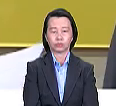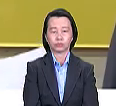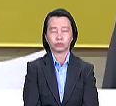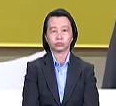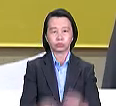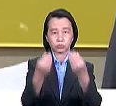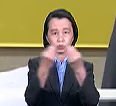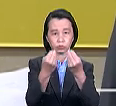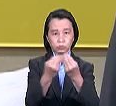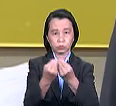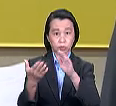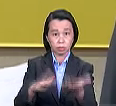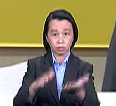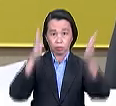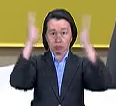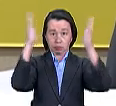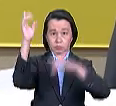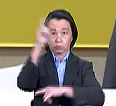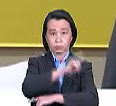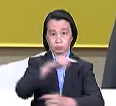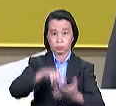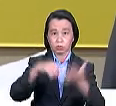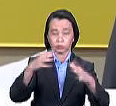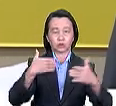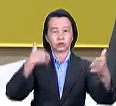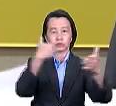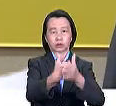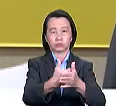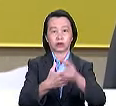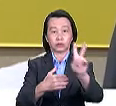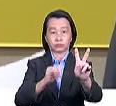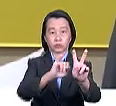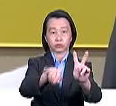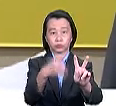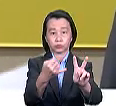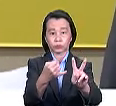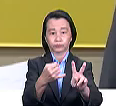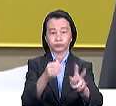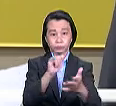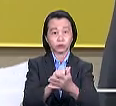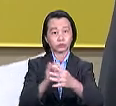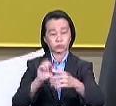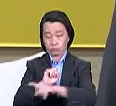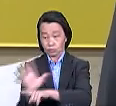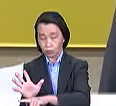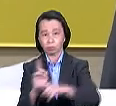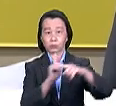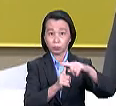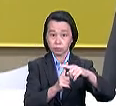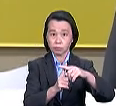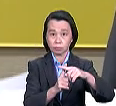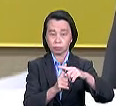Dengan jumlah kes di Malaysia pada hari ini sudah pun mencecah lebih 2 juta. Itu kes positif. Kes